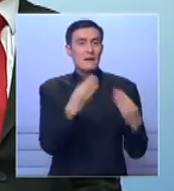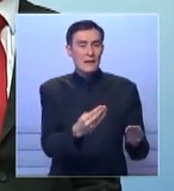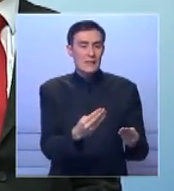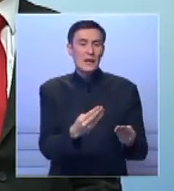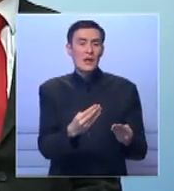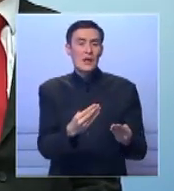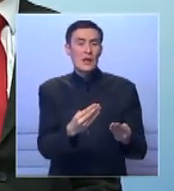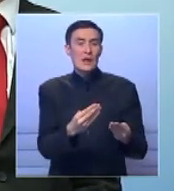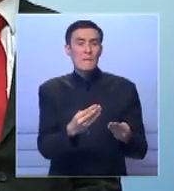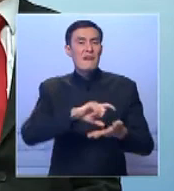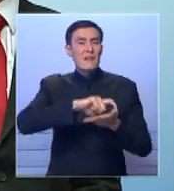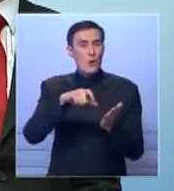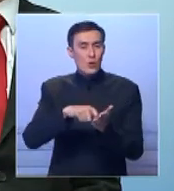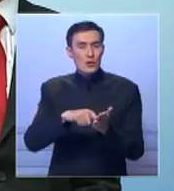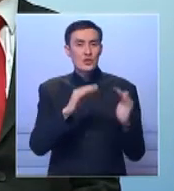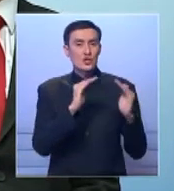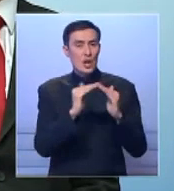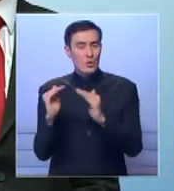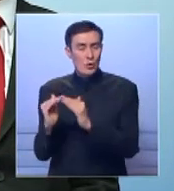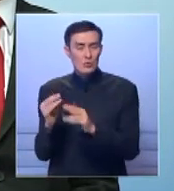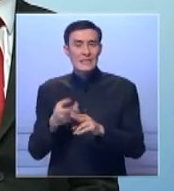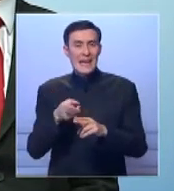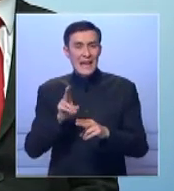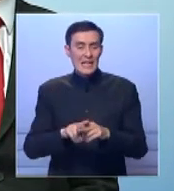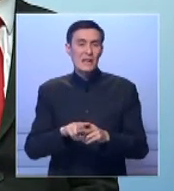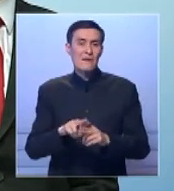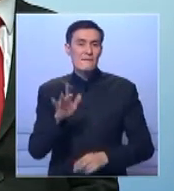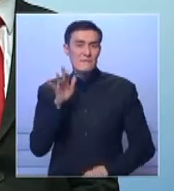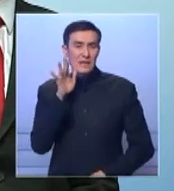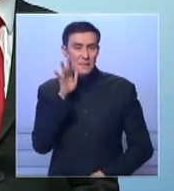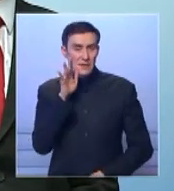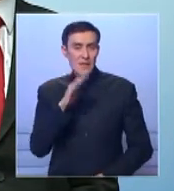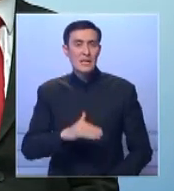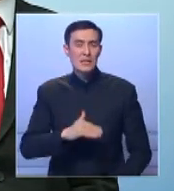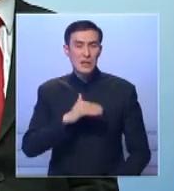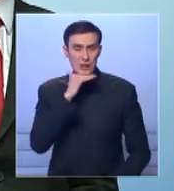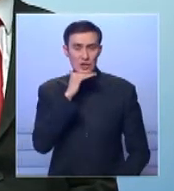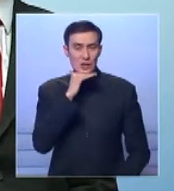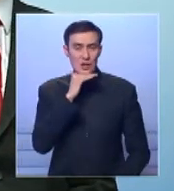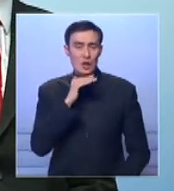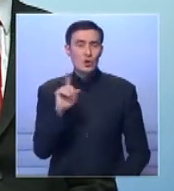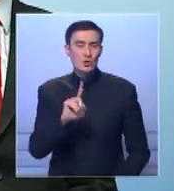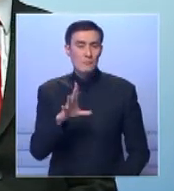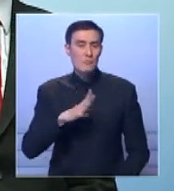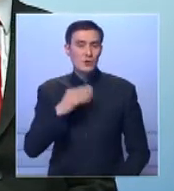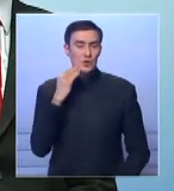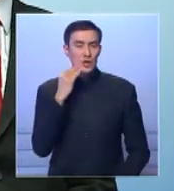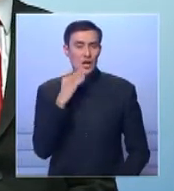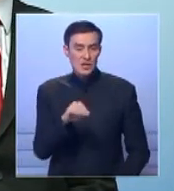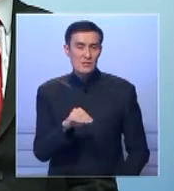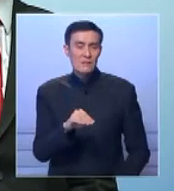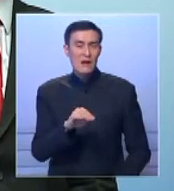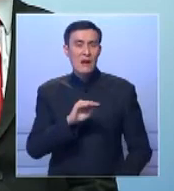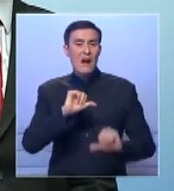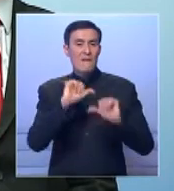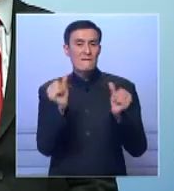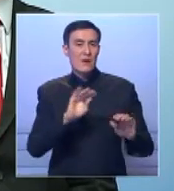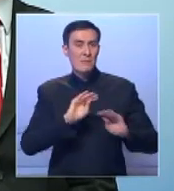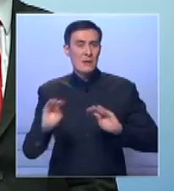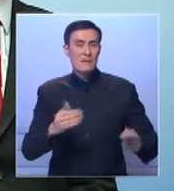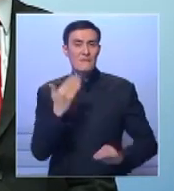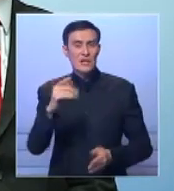жилье. Я думаю, что этого времени вполне достаточно для качественного наполнения ваших павильонов.